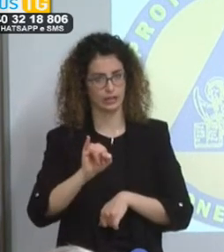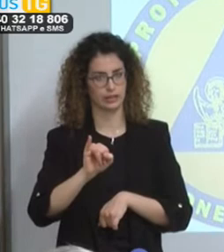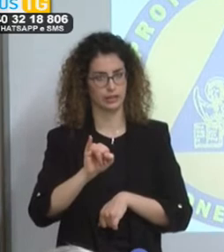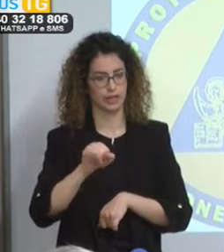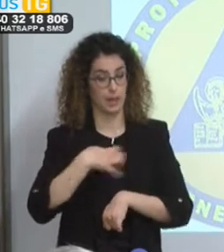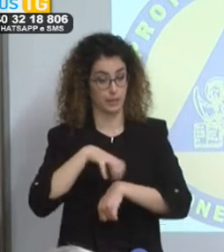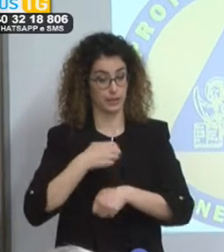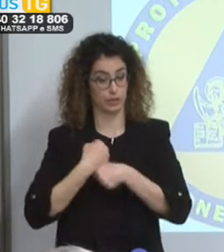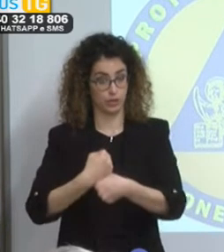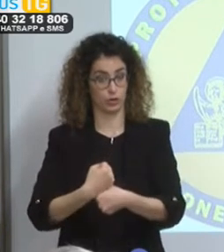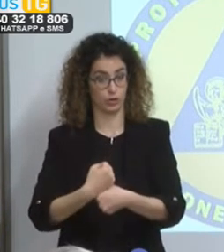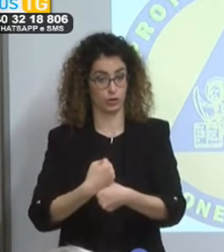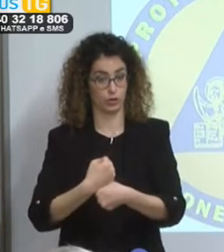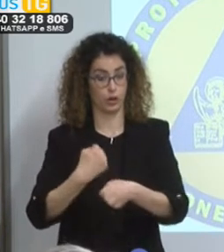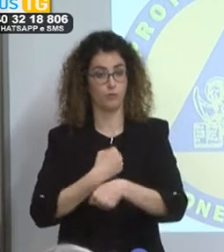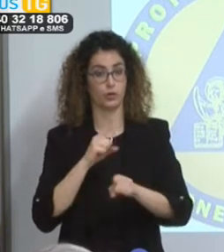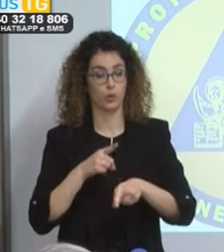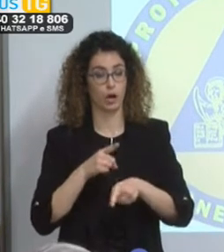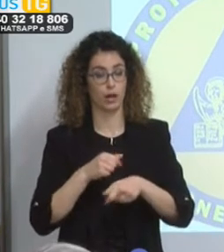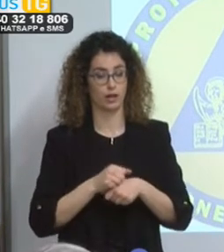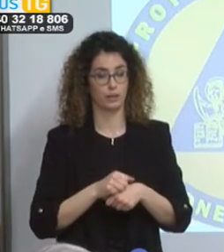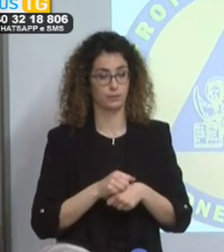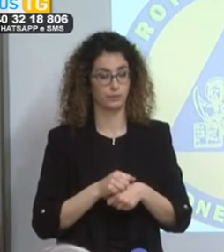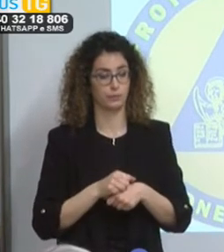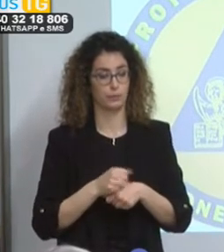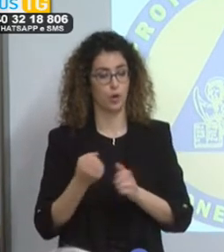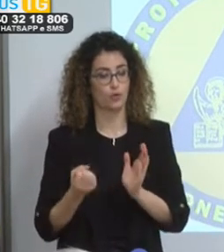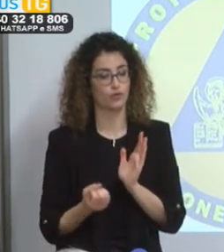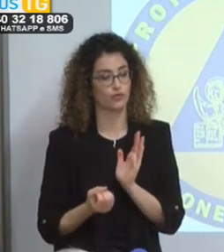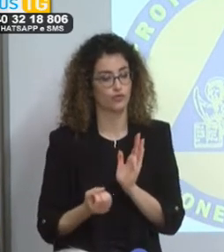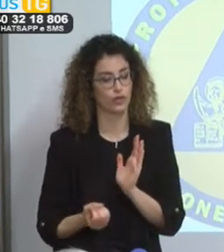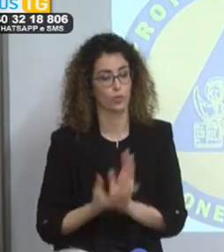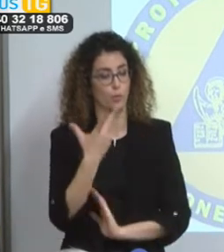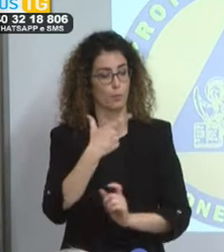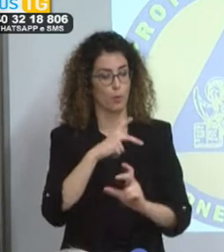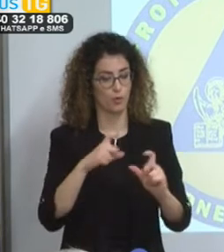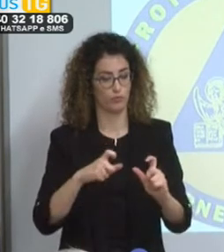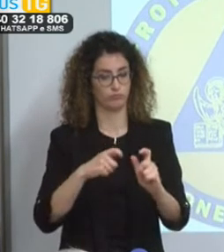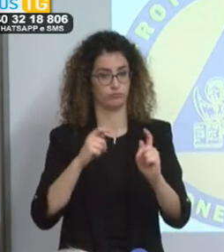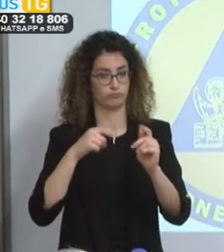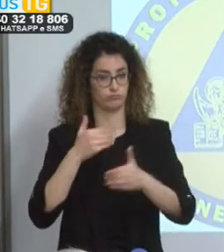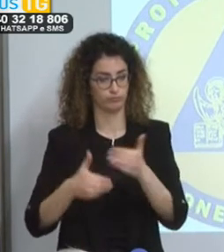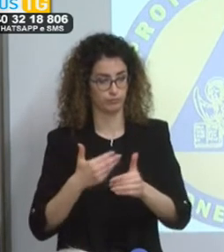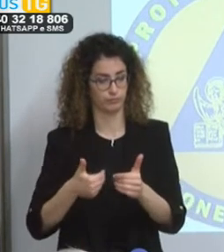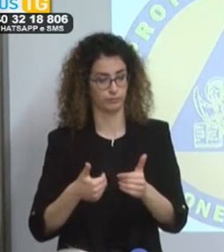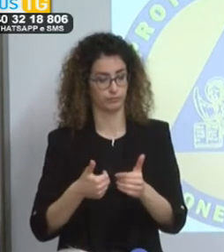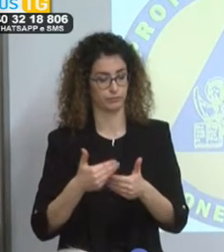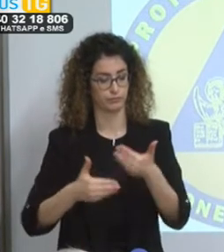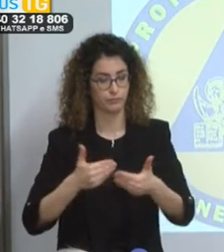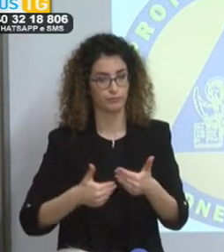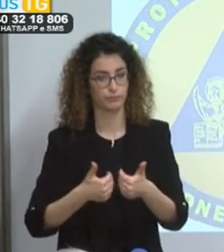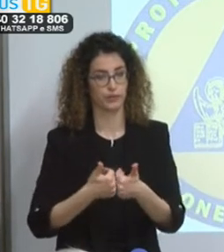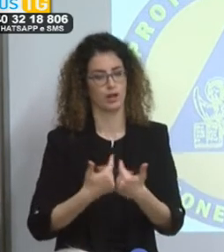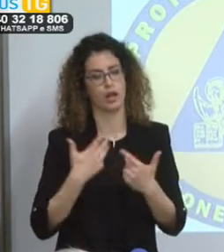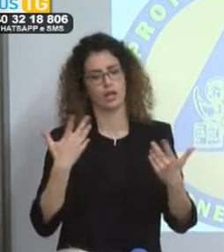ministro è stato affidato anche il compito di avviare lo sviluppo dei vaccini in Italia su concessione ovviamente dei